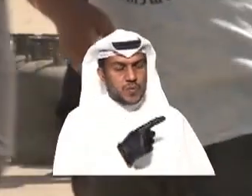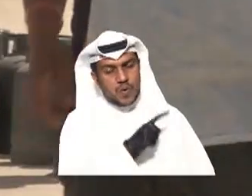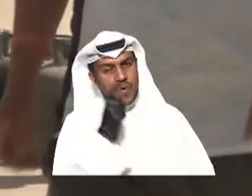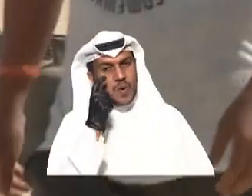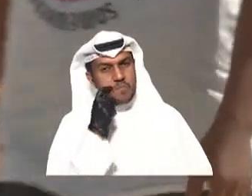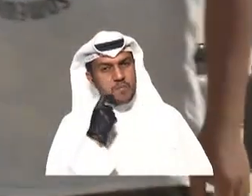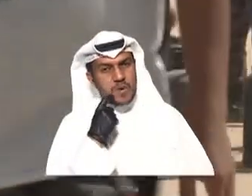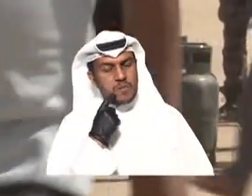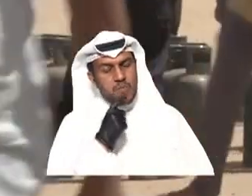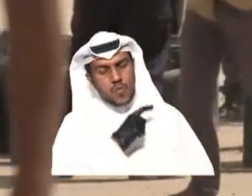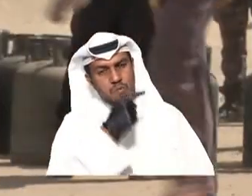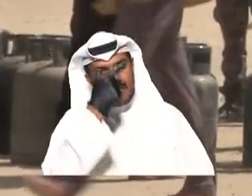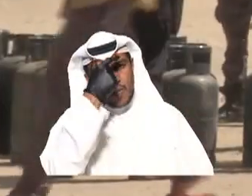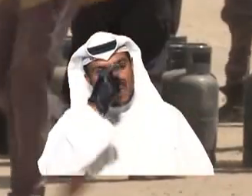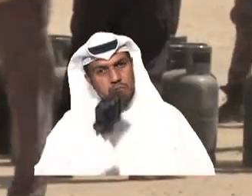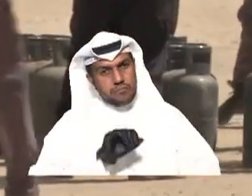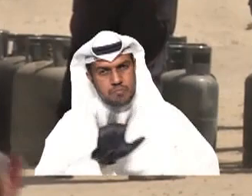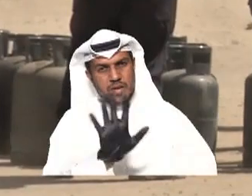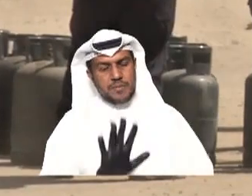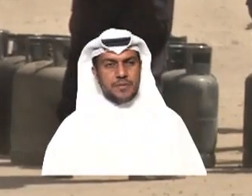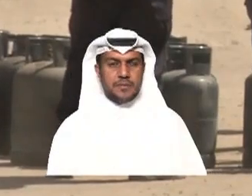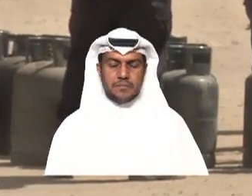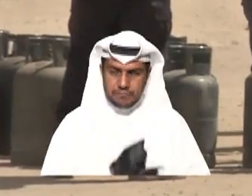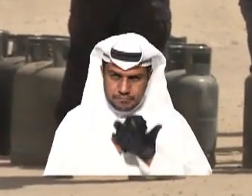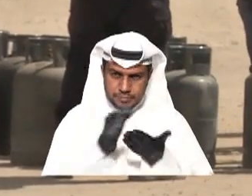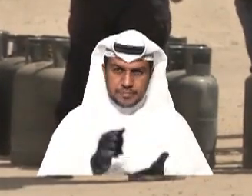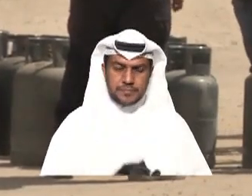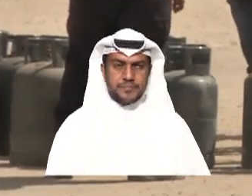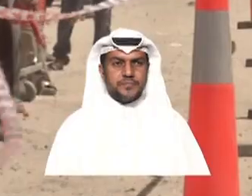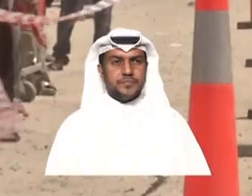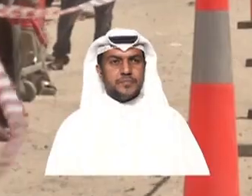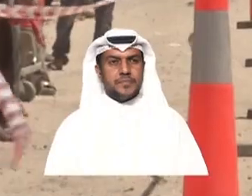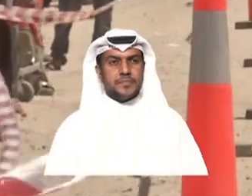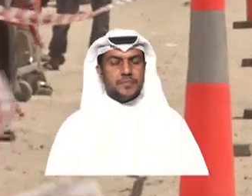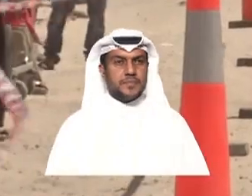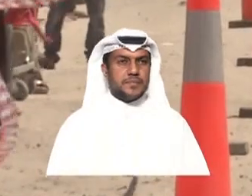مرض كوفيد-19. فاطمة العميري لتلفزيون دولة الكويت.